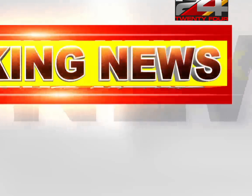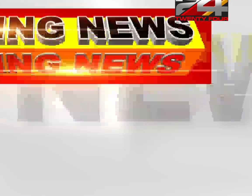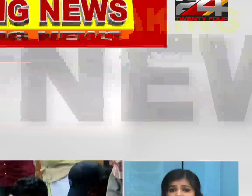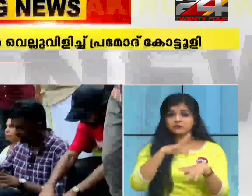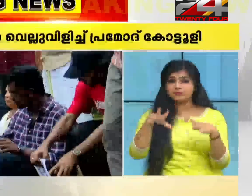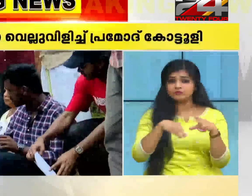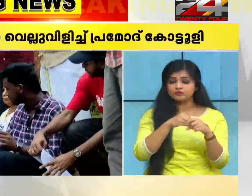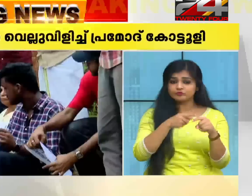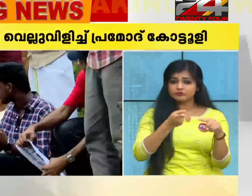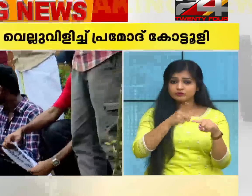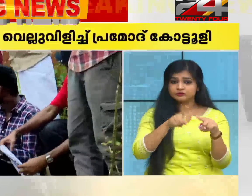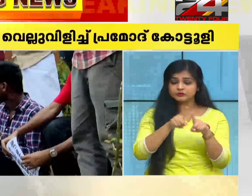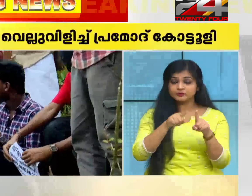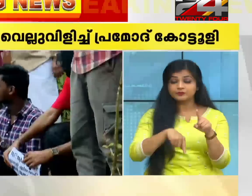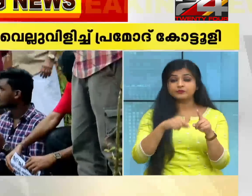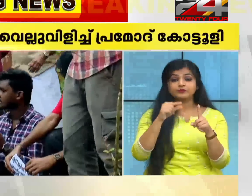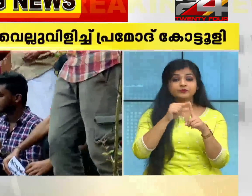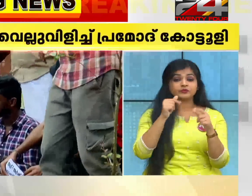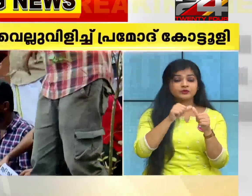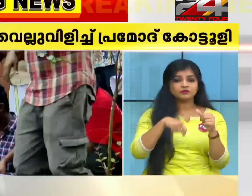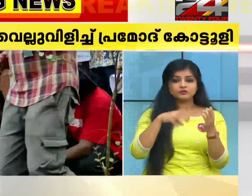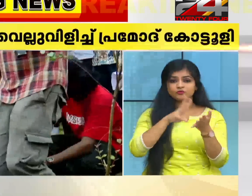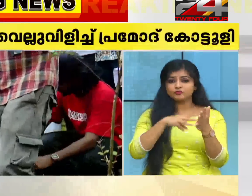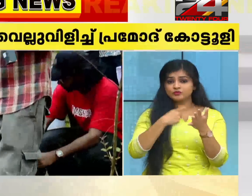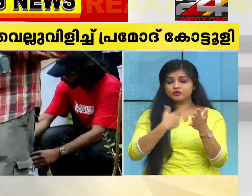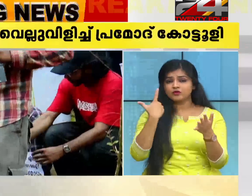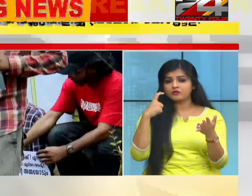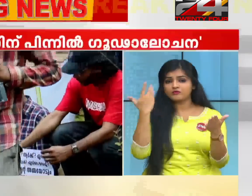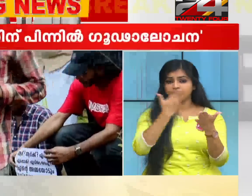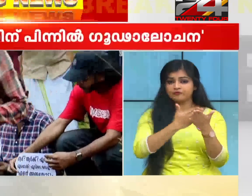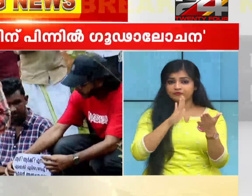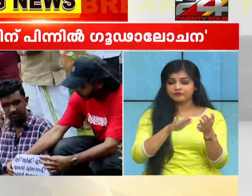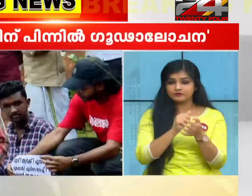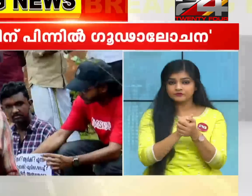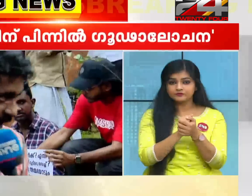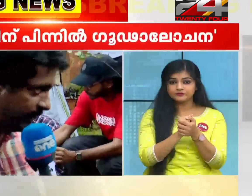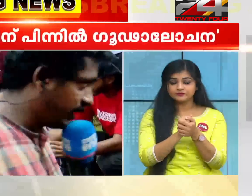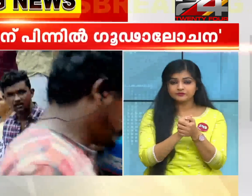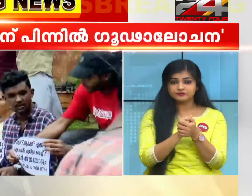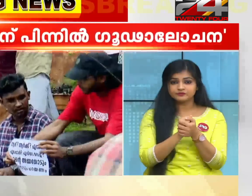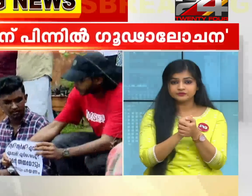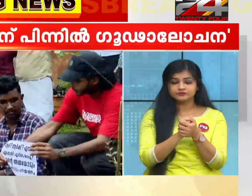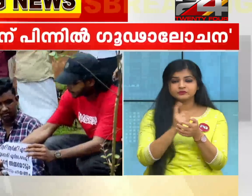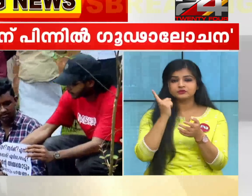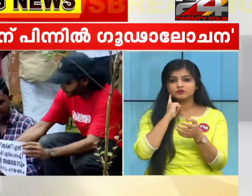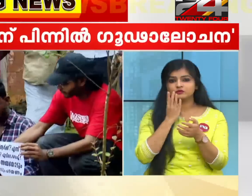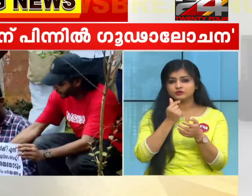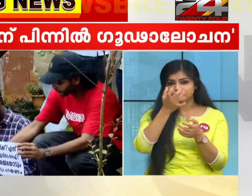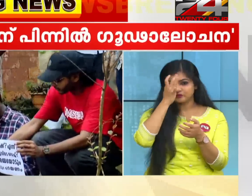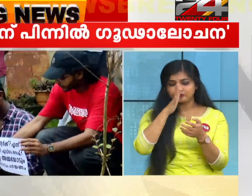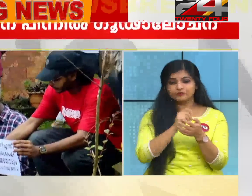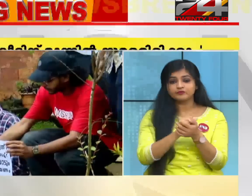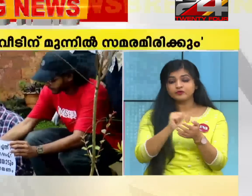കാര്യങ്ങൾ മന്ത്രി പി എ മുഹമ്മദ് റിയാസ് ഒക്കെ തന്നെ പരാതിയായി നൽകിയിരുന്നു. പക്ഷേ അഭിജിത്ത്, ആ ശബ്ദത്തിൽ ചെറിയൊരു വ്യക്തത കുറവുള്ളതുകൊണ്ടാണ് അഭിജിത്തിലേക്ക് തന്നെ എത്താം.